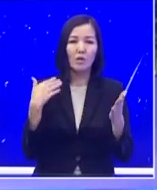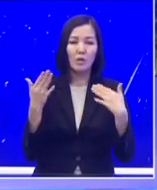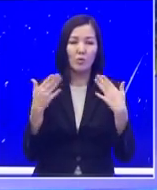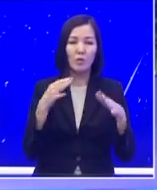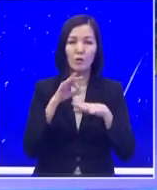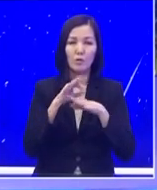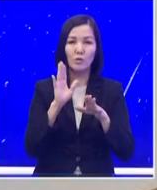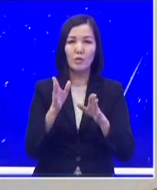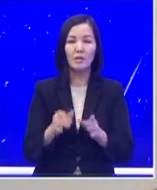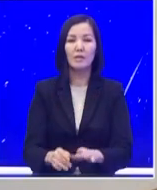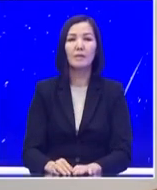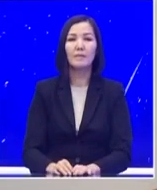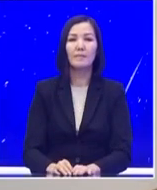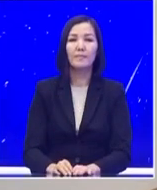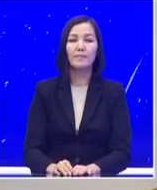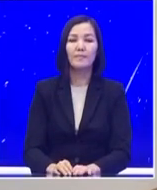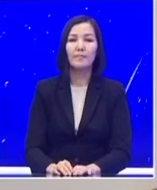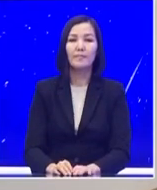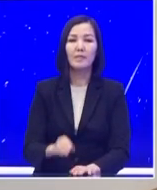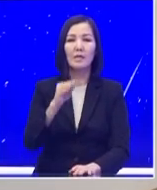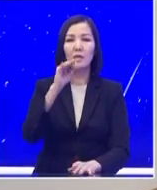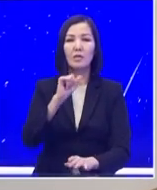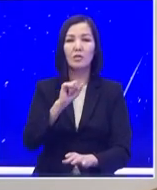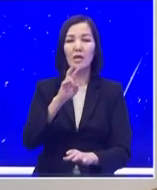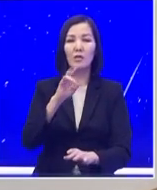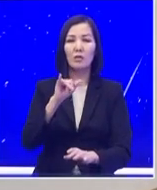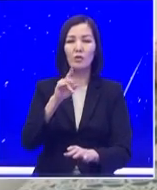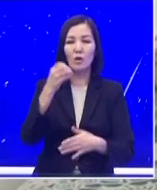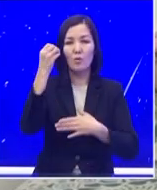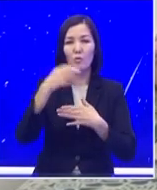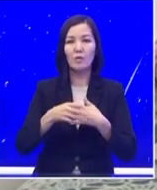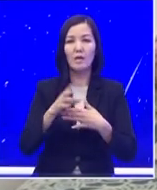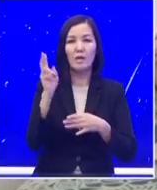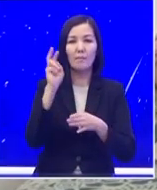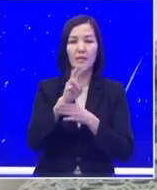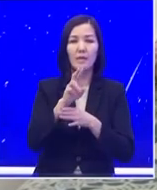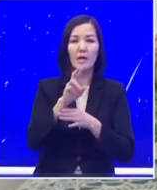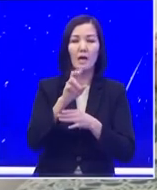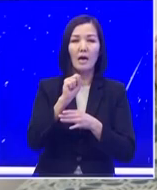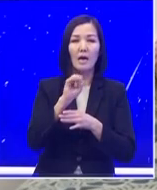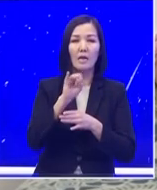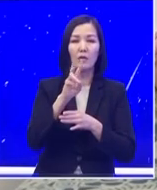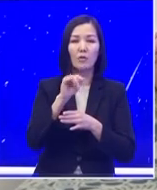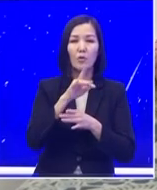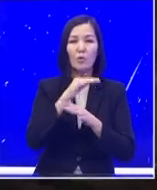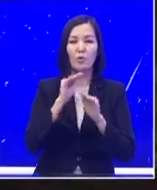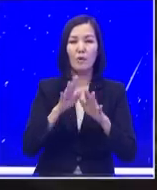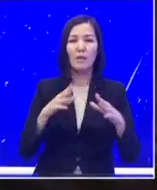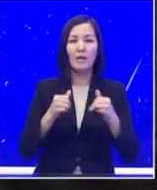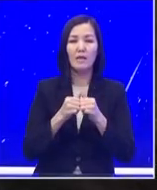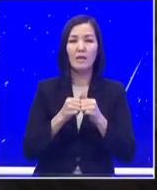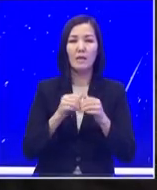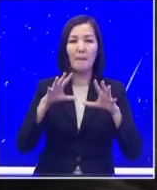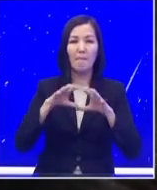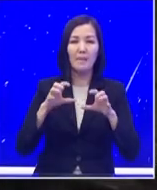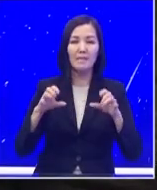жүргізілмек. Және орталығына көмекке жүгінгеннің бірі Айнұр Керімбекова. Көпбалалана мұнда массаж сабағына